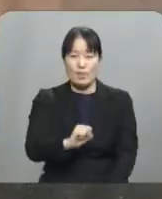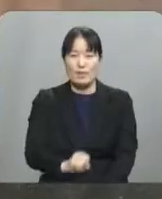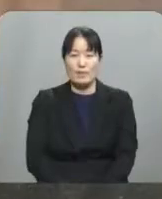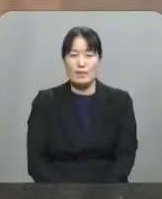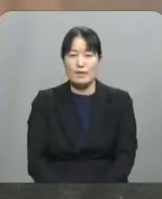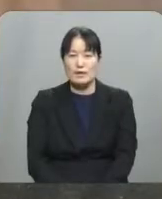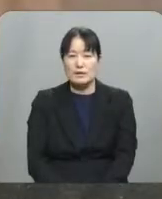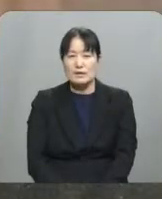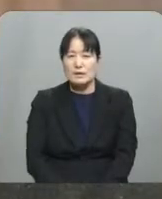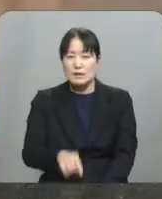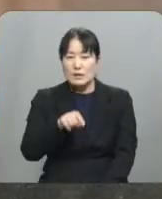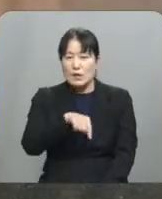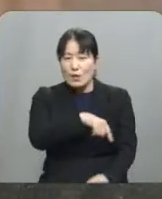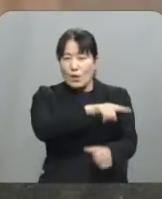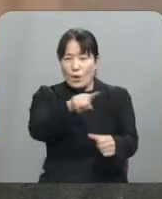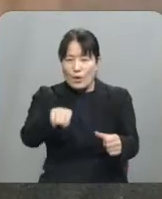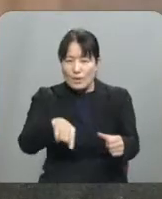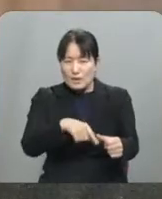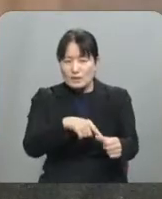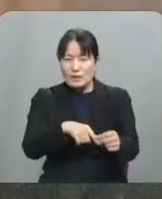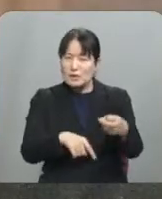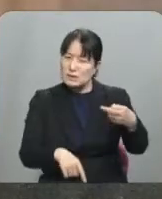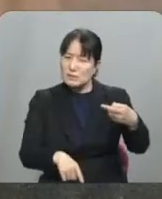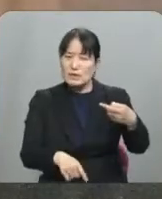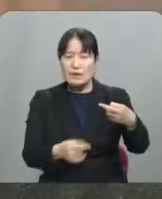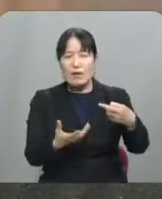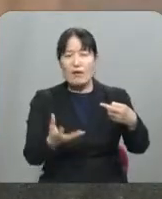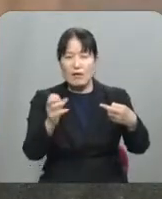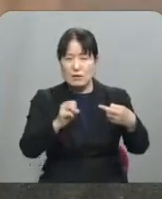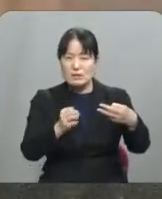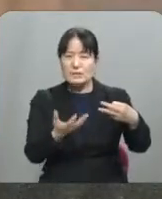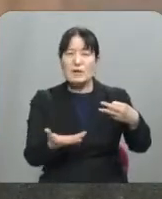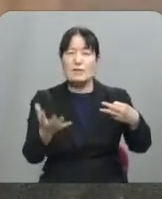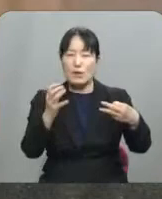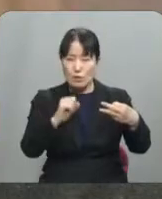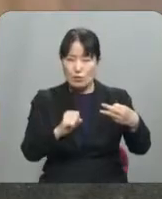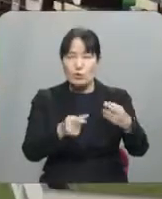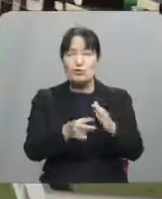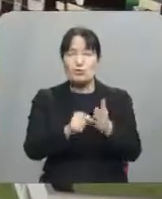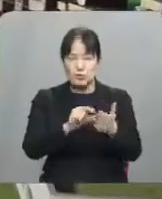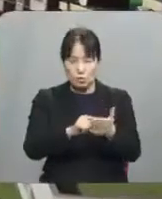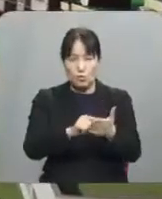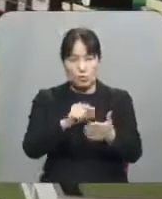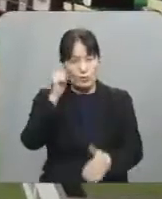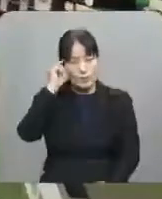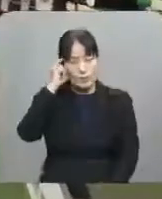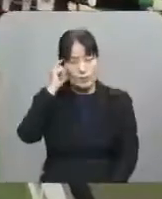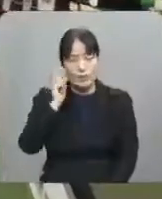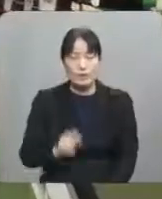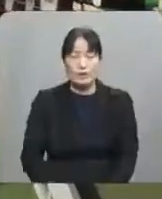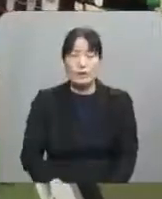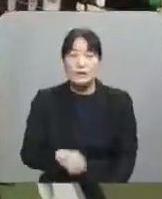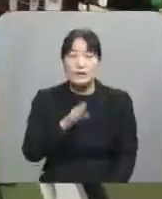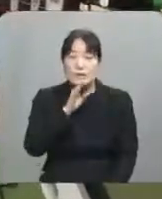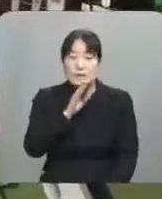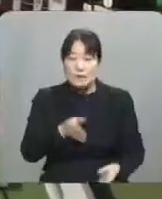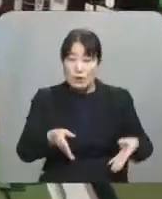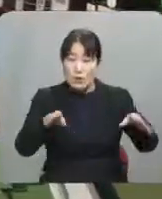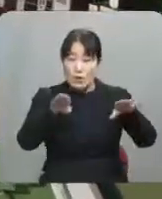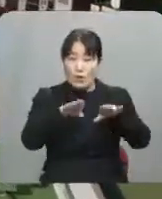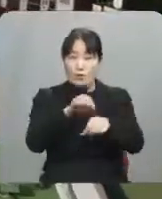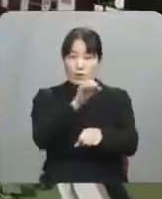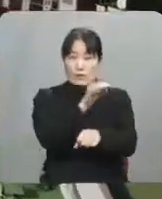봤을 때는 뭐 시간 잘 잡아 2, 3억 그 정도 안 잡아주겠나. 실제로 유흥업소의 매매